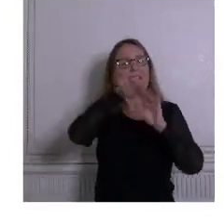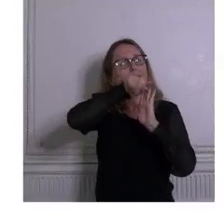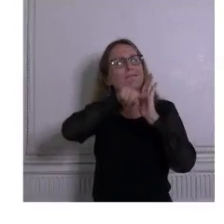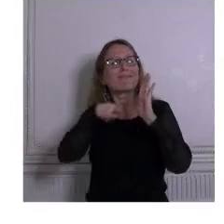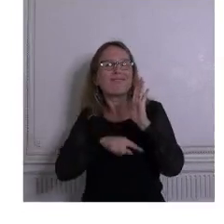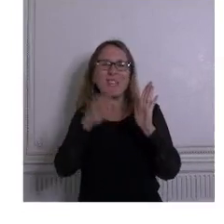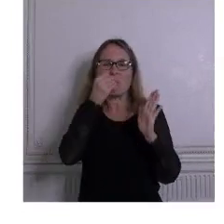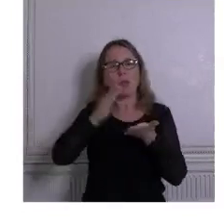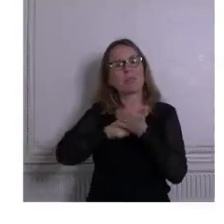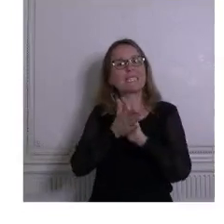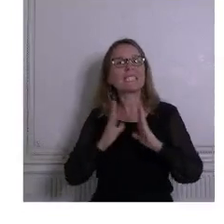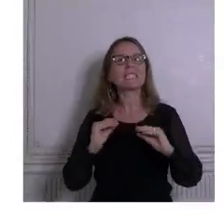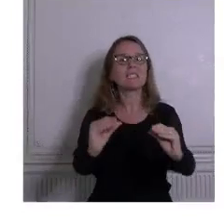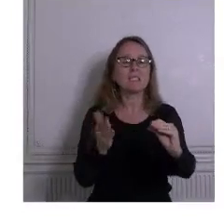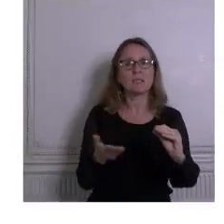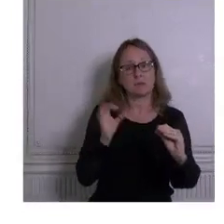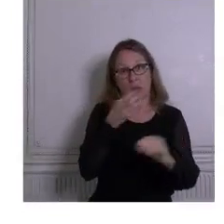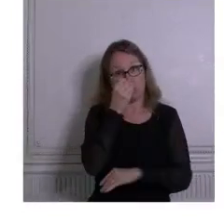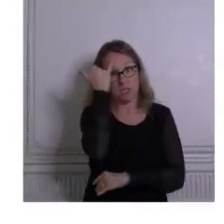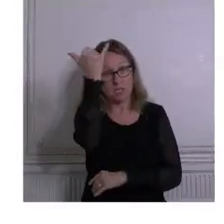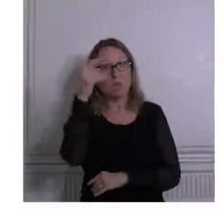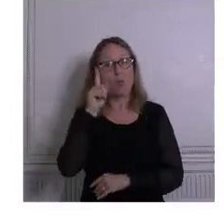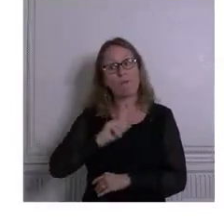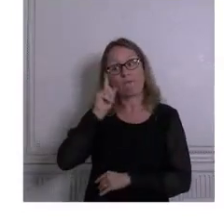moment? Vous pouvez souffler.